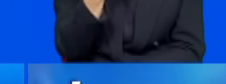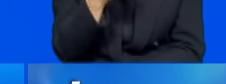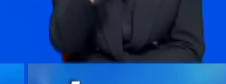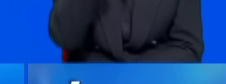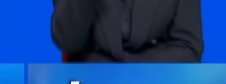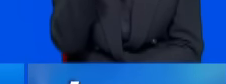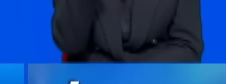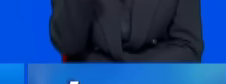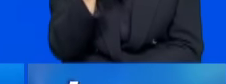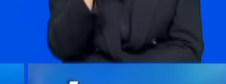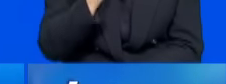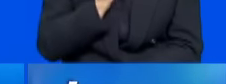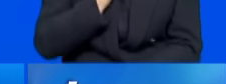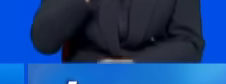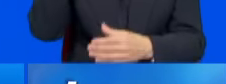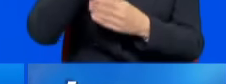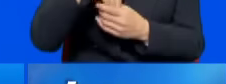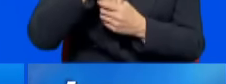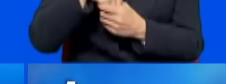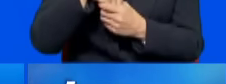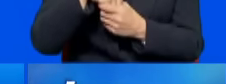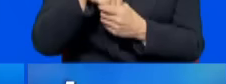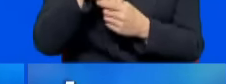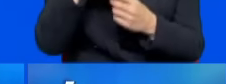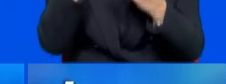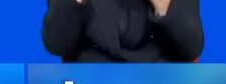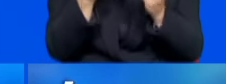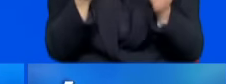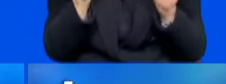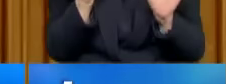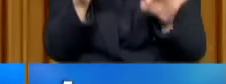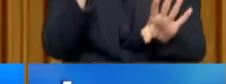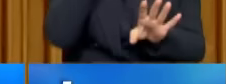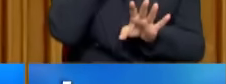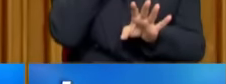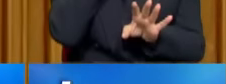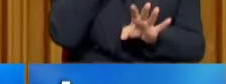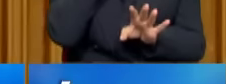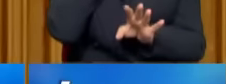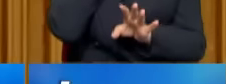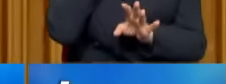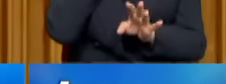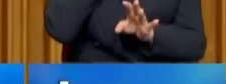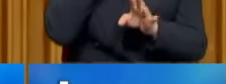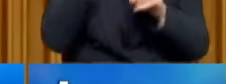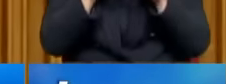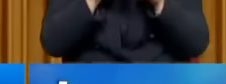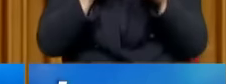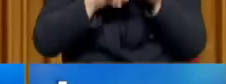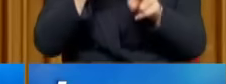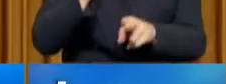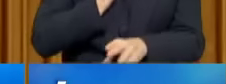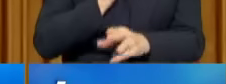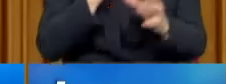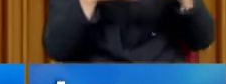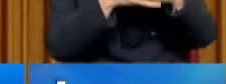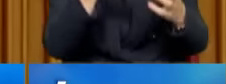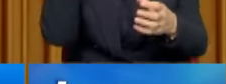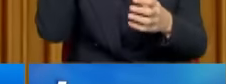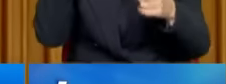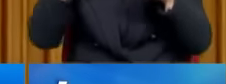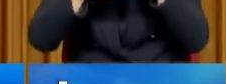Kim olursa olsun ordumuzun içinde bulunması mümkün değil Mustafa Kemal'in ordusuna geçmişte Fethullah